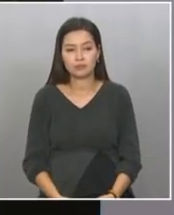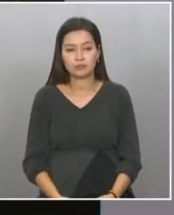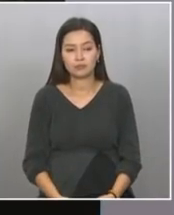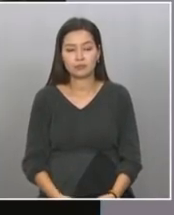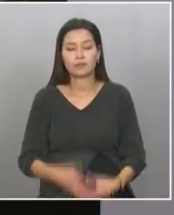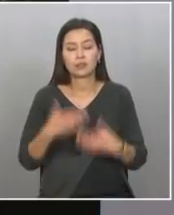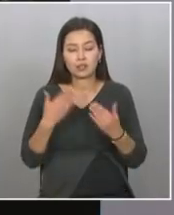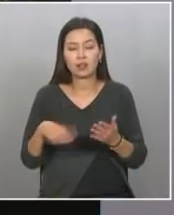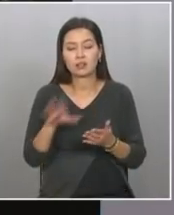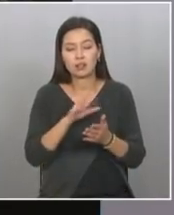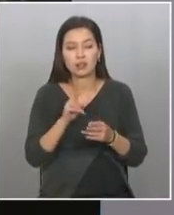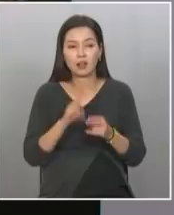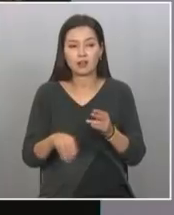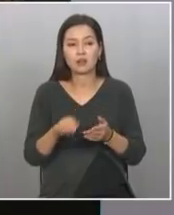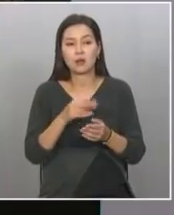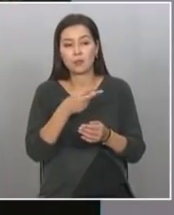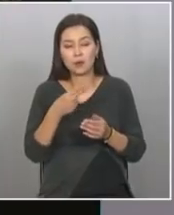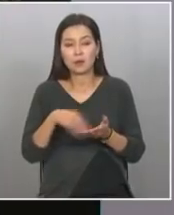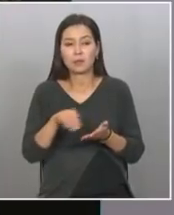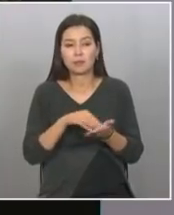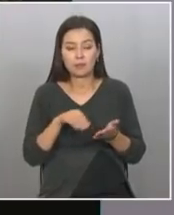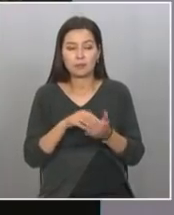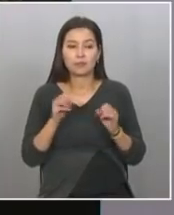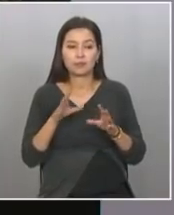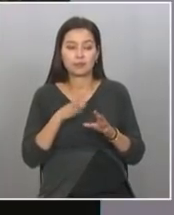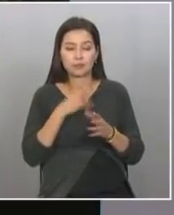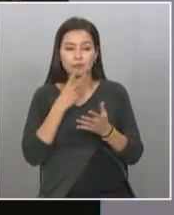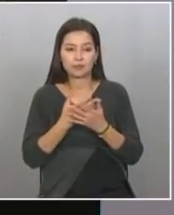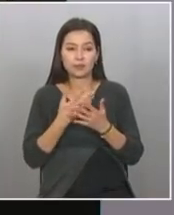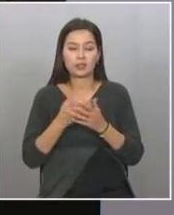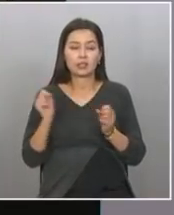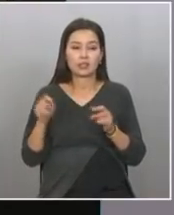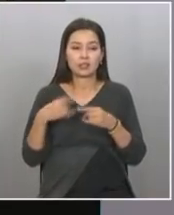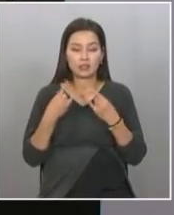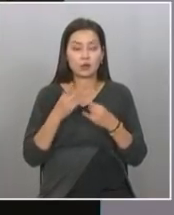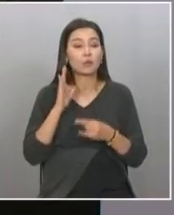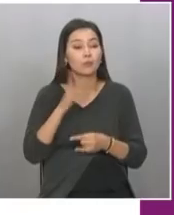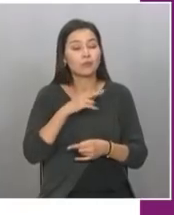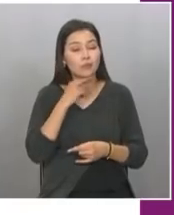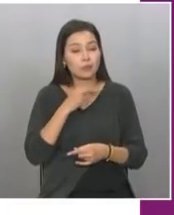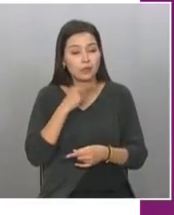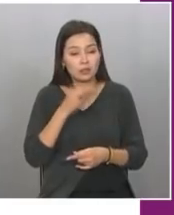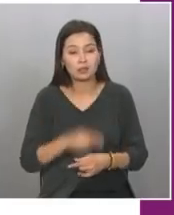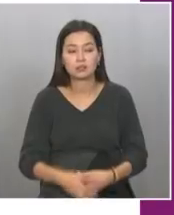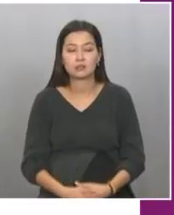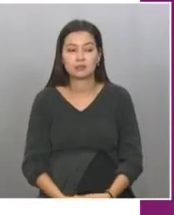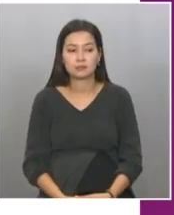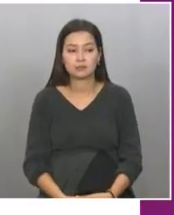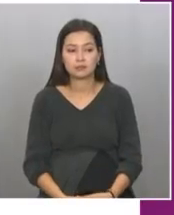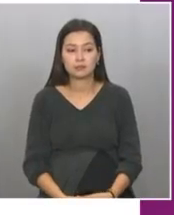Помочь при составлении предложения вам могут картинки. Будьте внимательны.